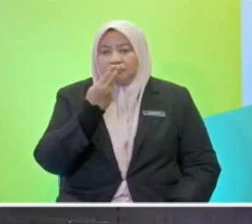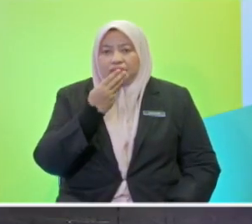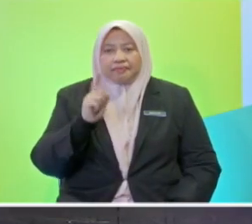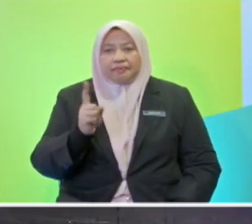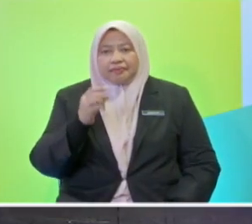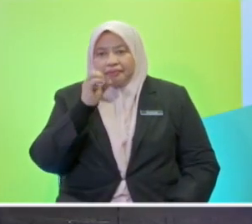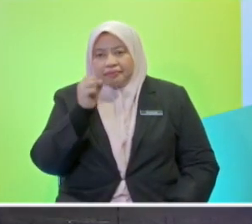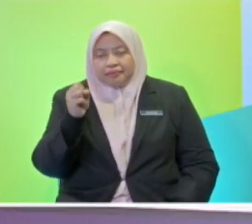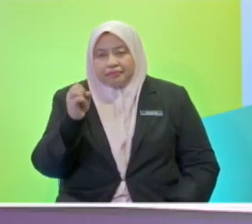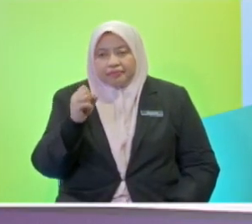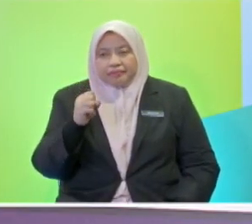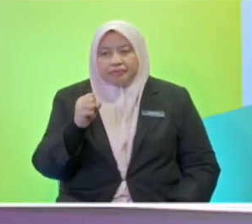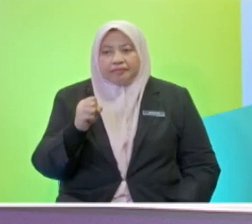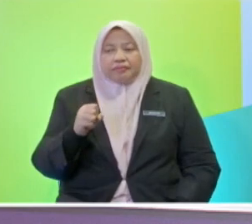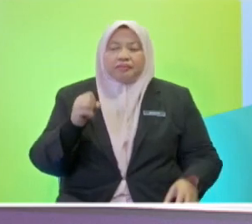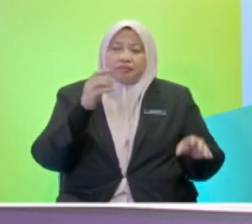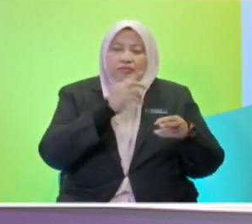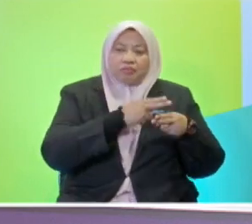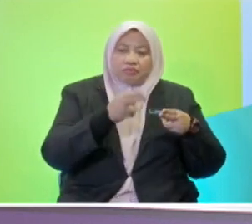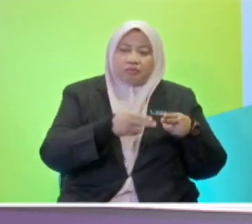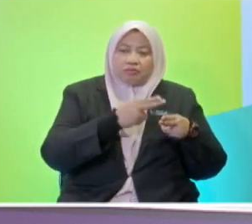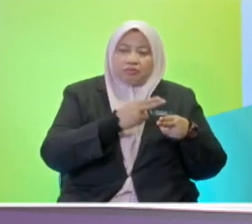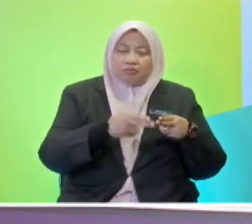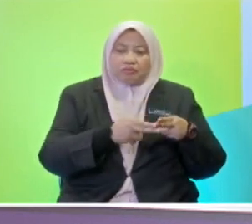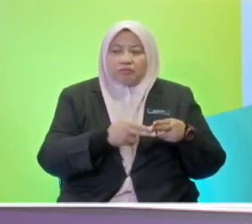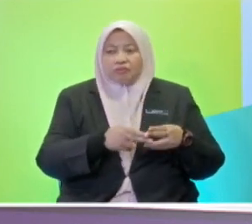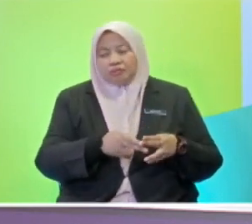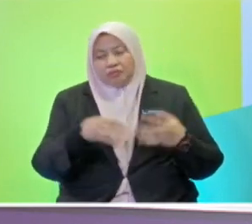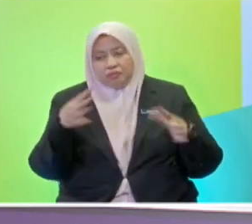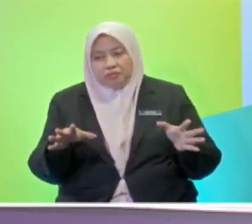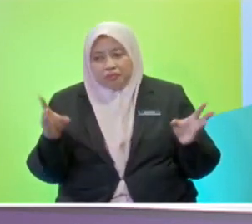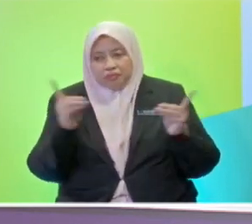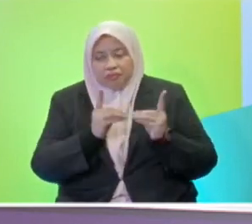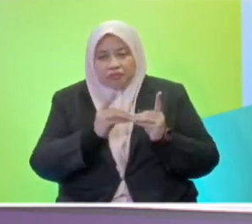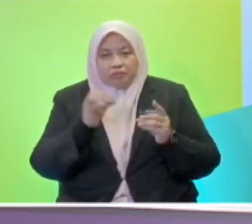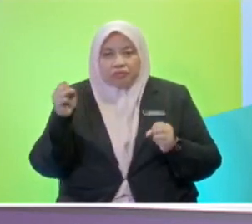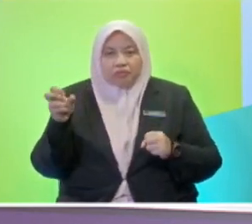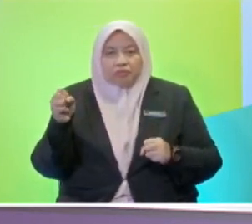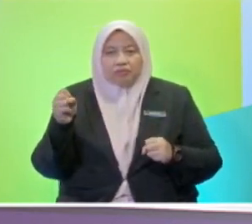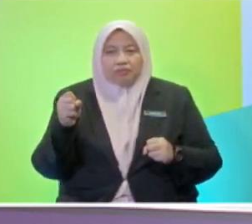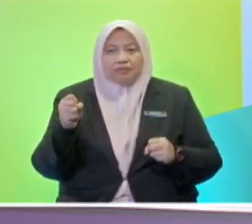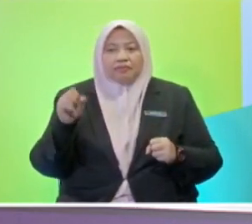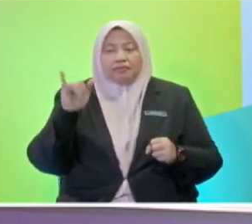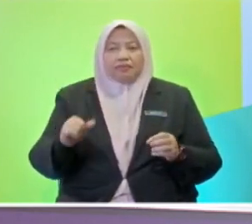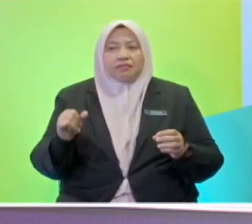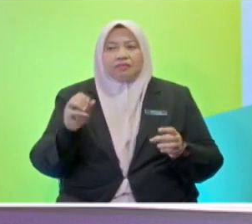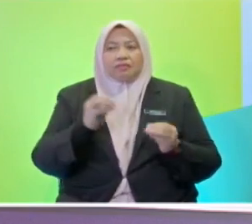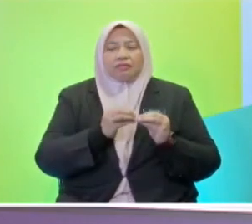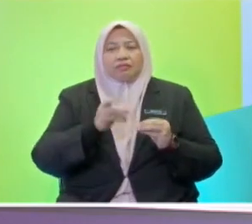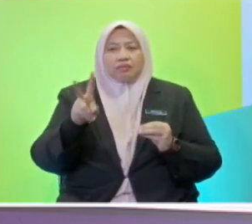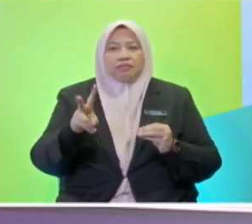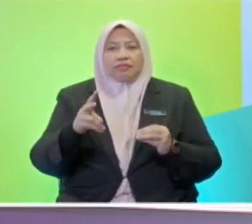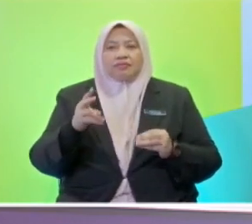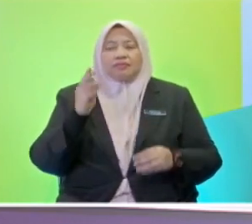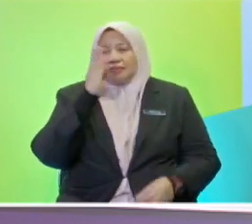ya betul di ujung Oke kita jumpa perkataan susu yang kedua basi cepat tolong